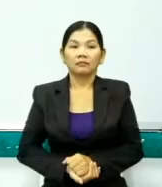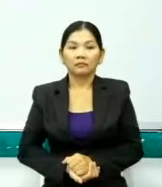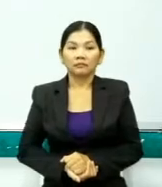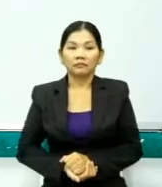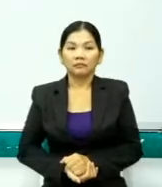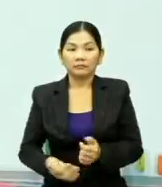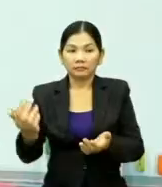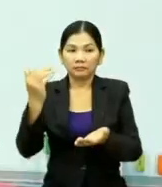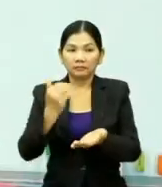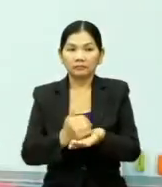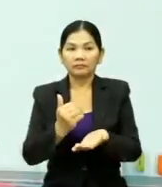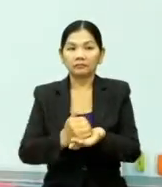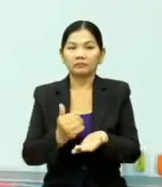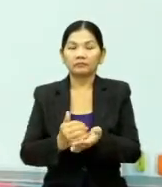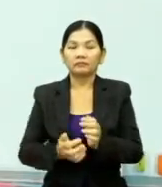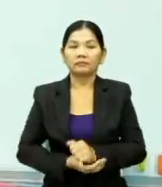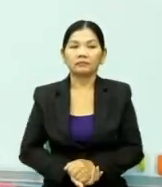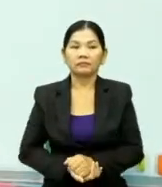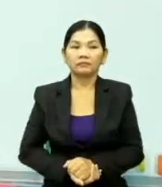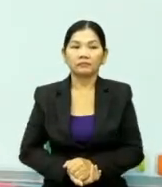chà một lần tiết con